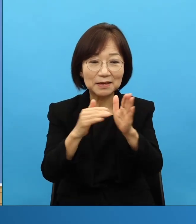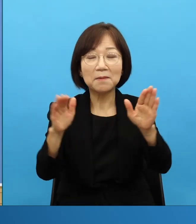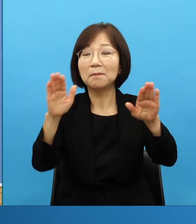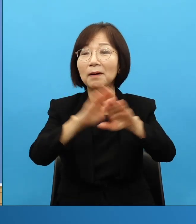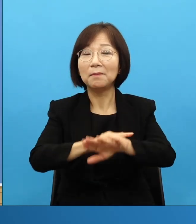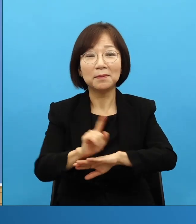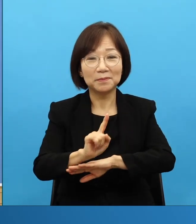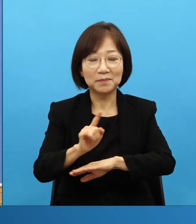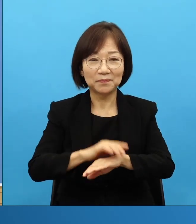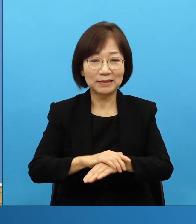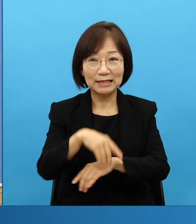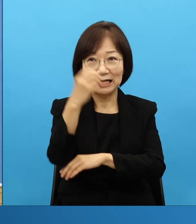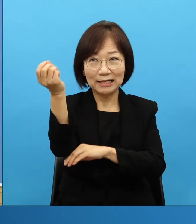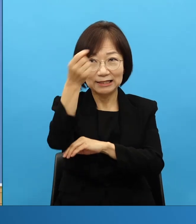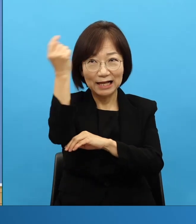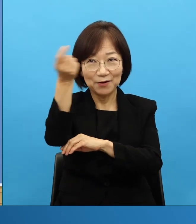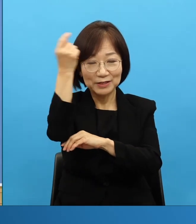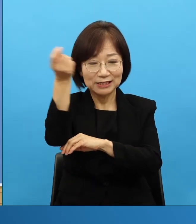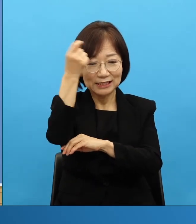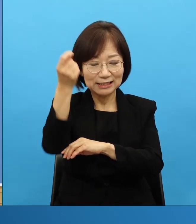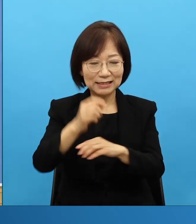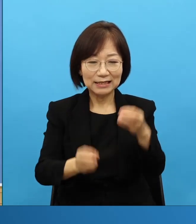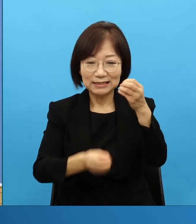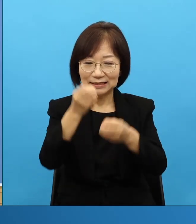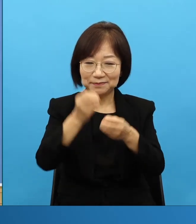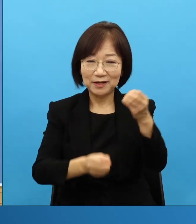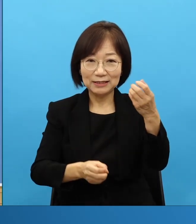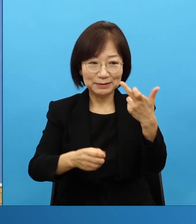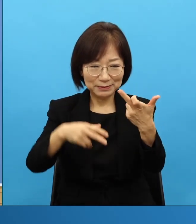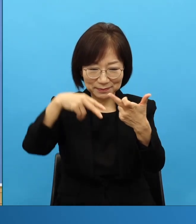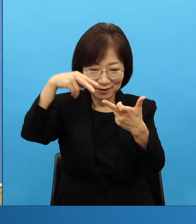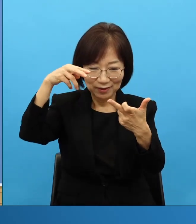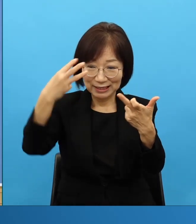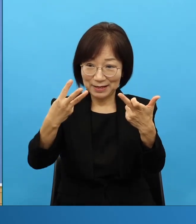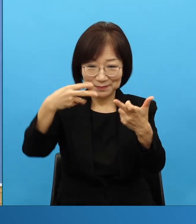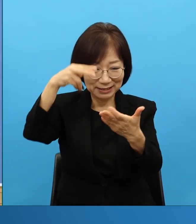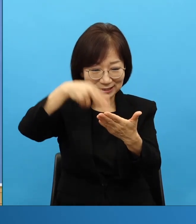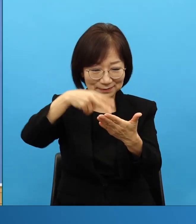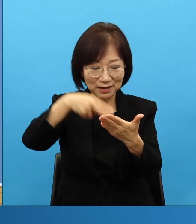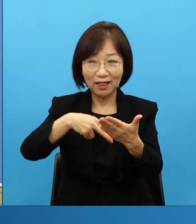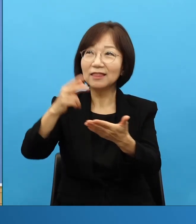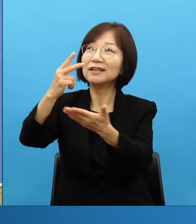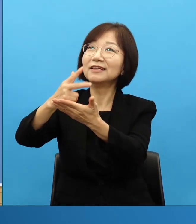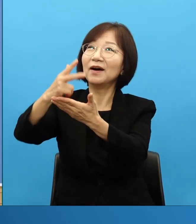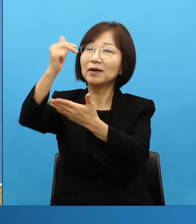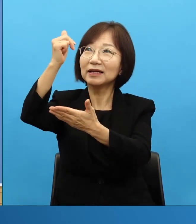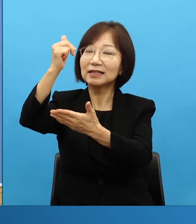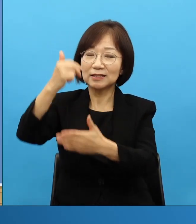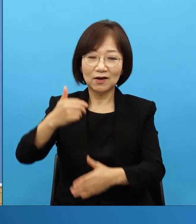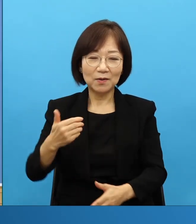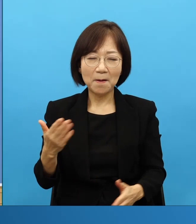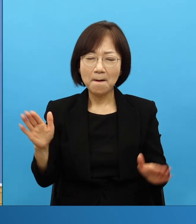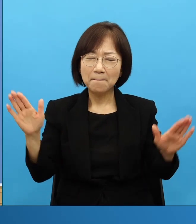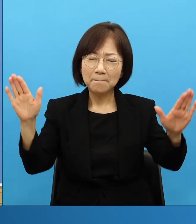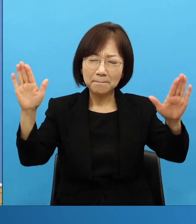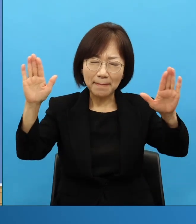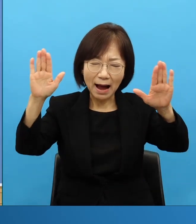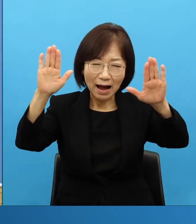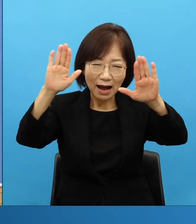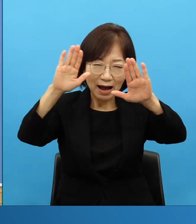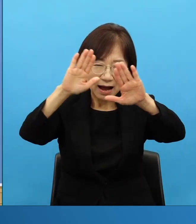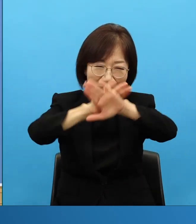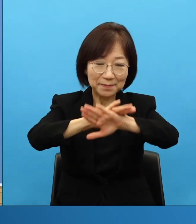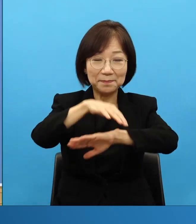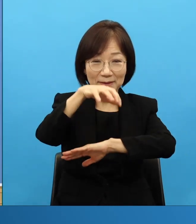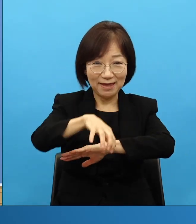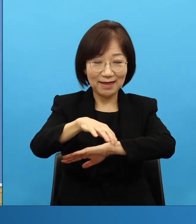시편 17편에 보면은 3절에 여호와께서 밤에 나를 통촉하신다. And we see in that Psalms